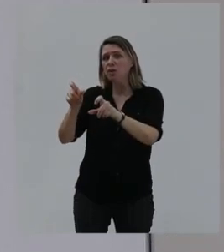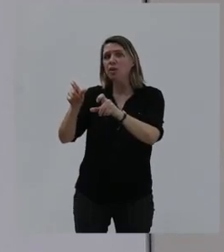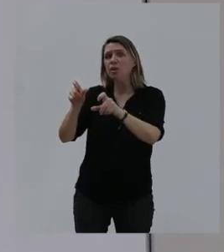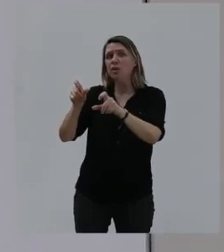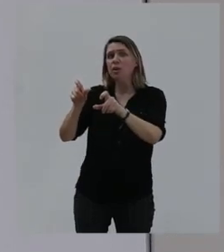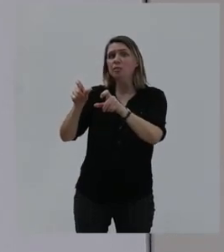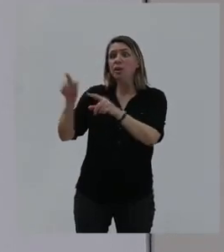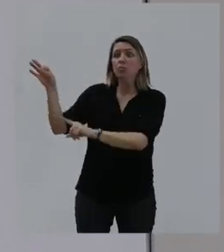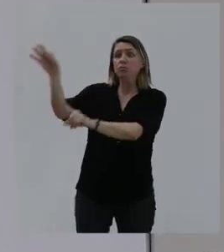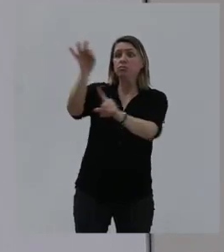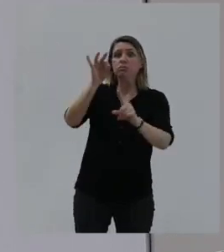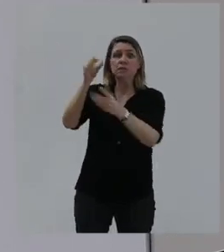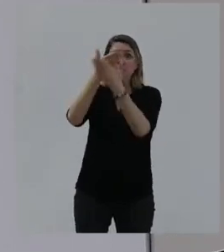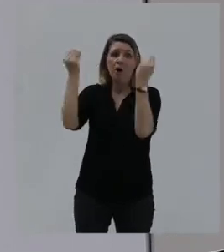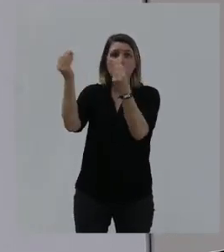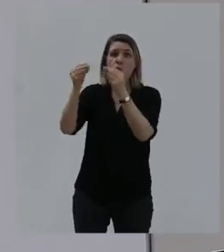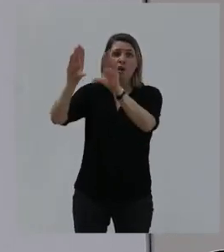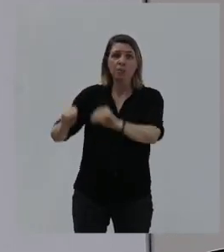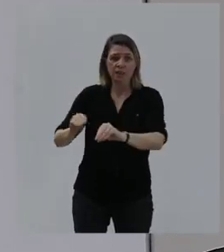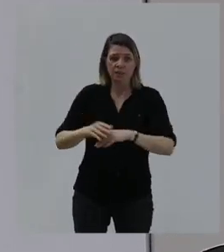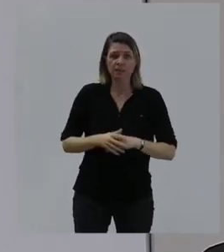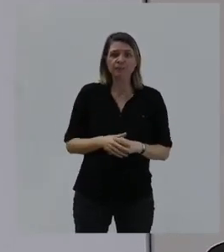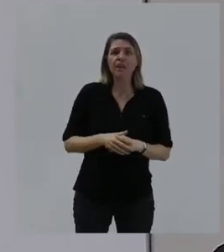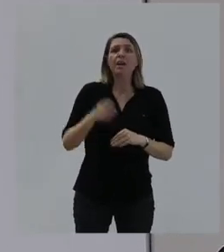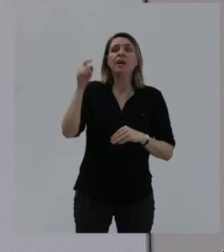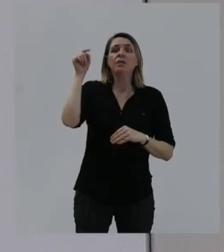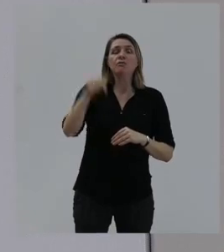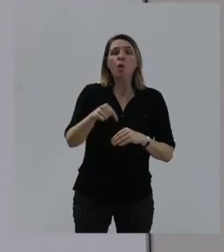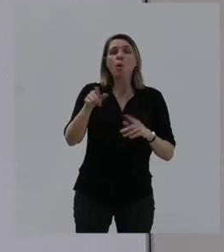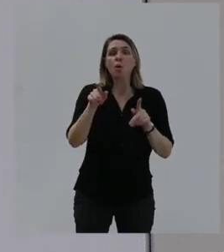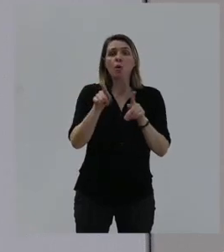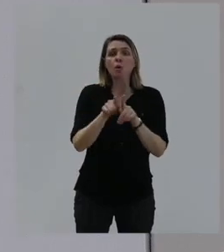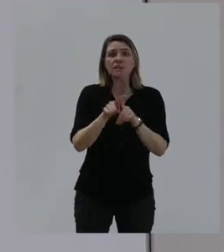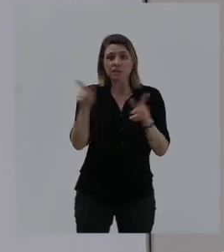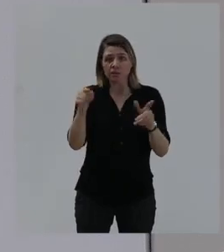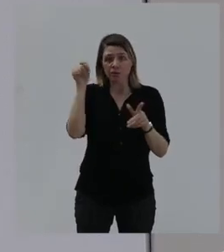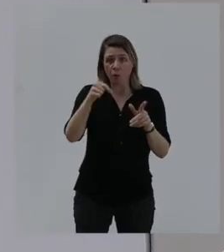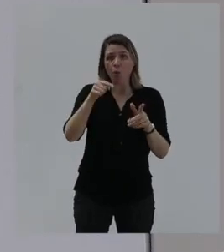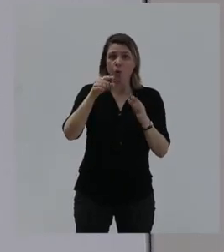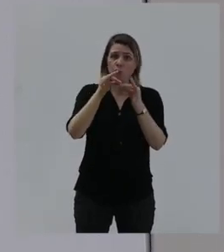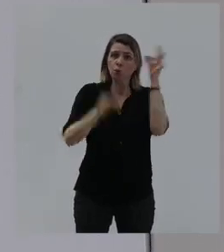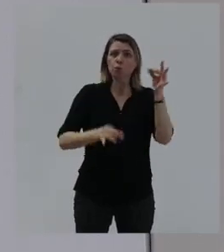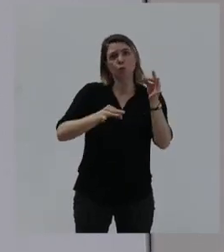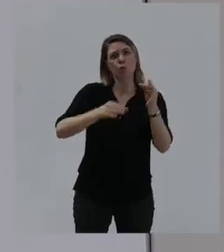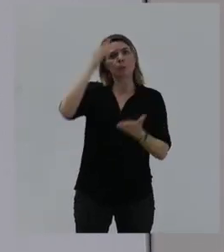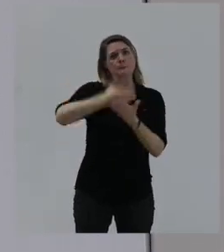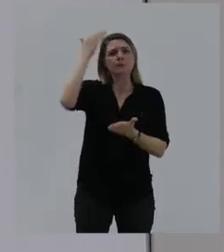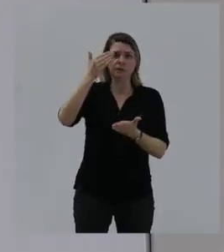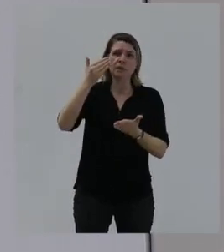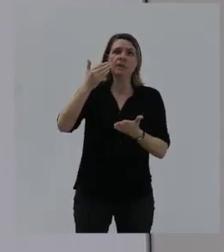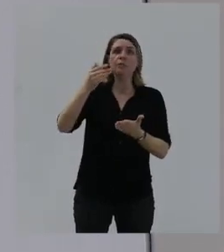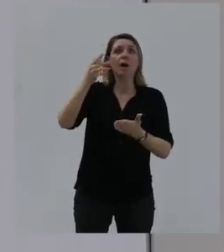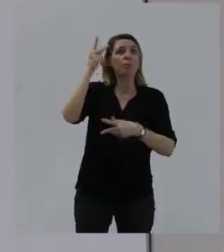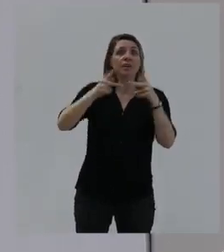de point de chute. Je pense qu'il aurait fallu prendre également des solutions un peu fermes et un peu tranchées, quitte à condamner